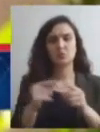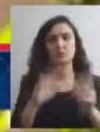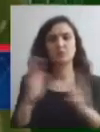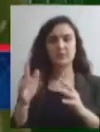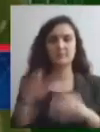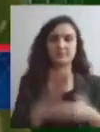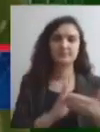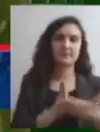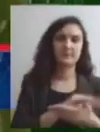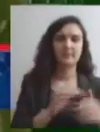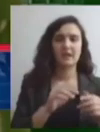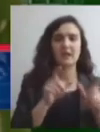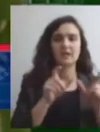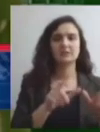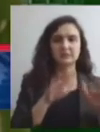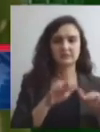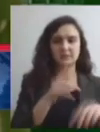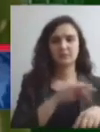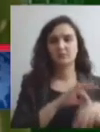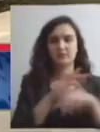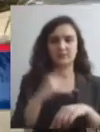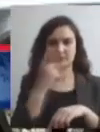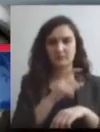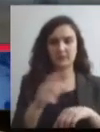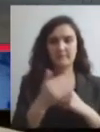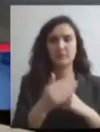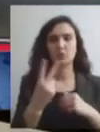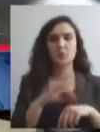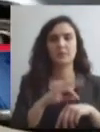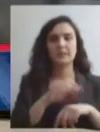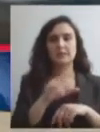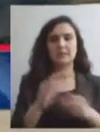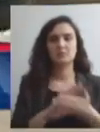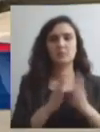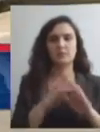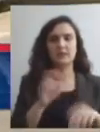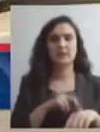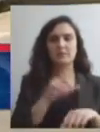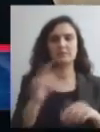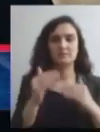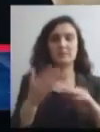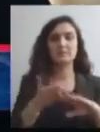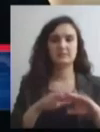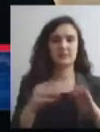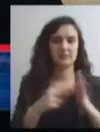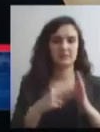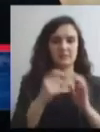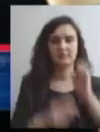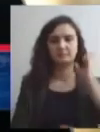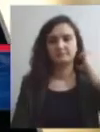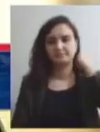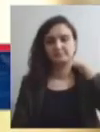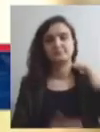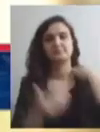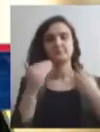კი საკარანტინო სივრციდან გადმოყვანილი პირია, მაგრამ ორი პაციენტის მდგომარეობა ექიმების მიერ მძიმედ ფასდება. წინა დღეებით